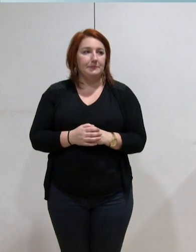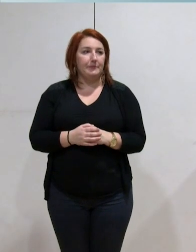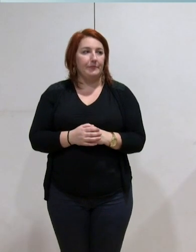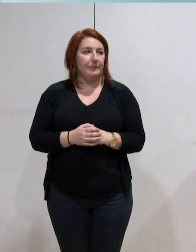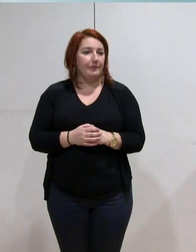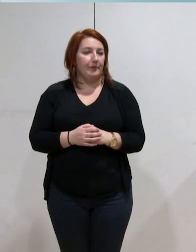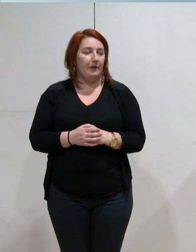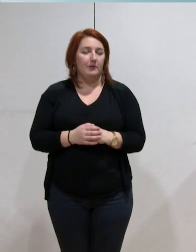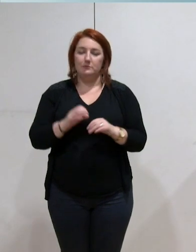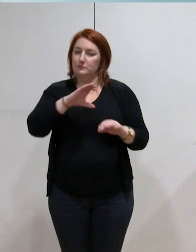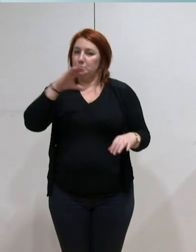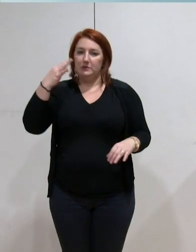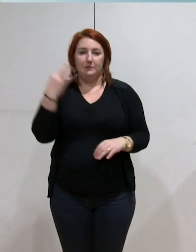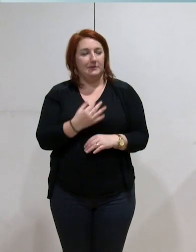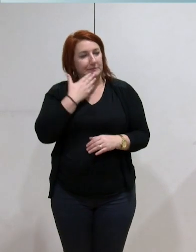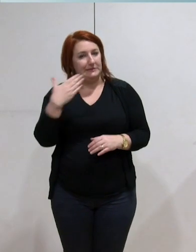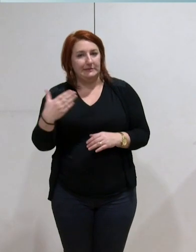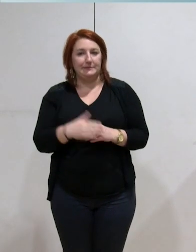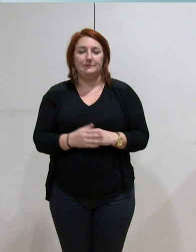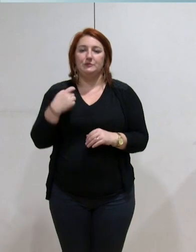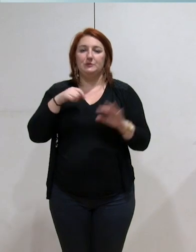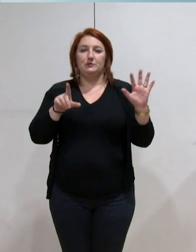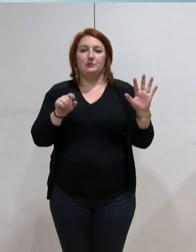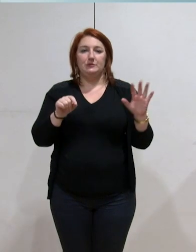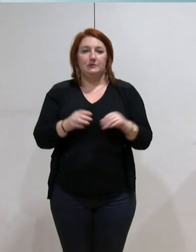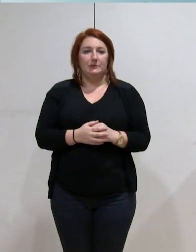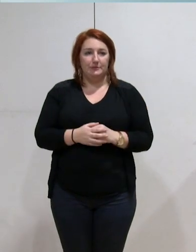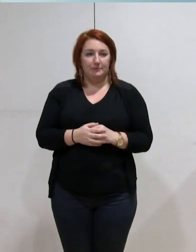pour unanimité je vous remercie la